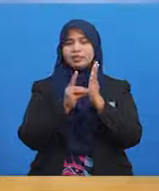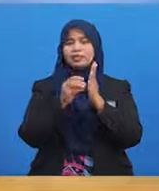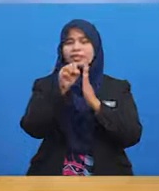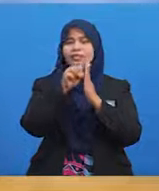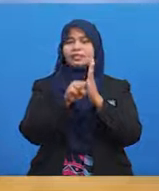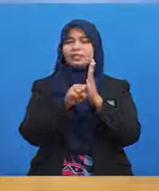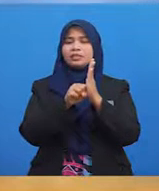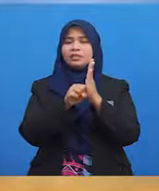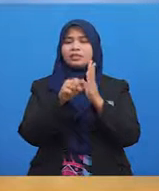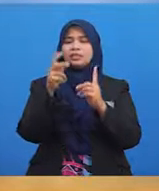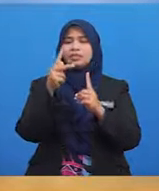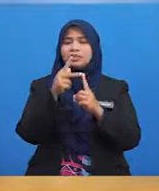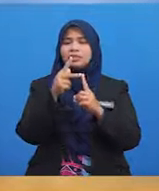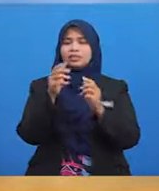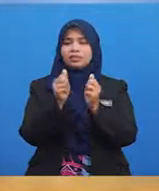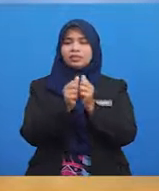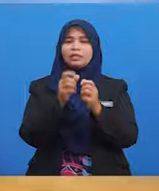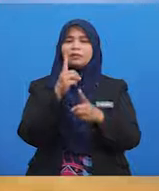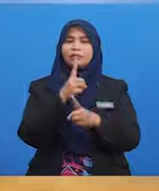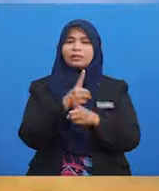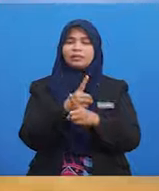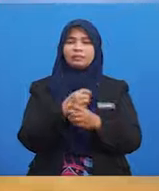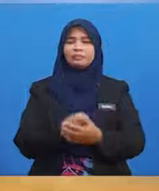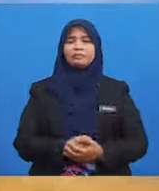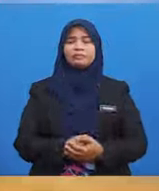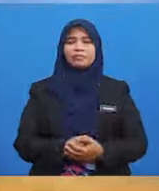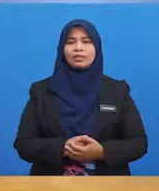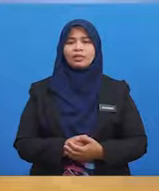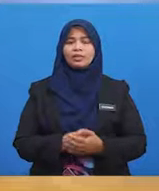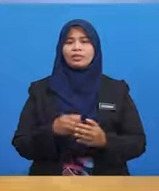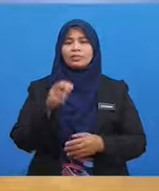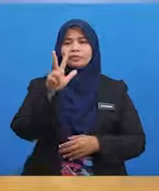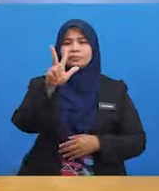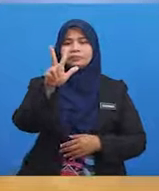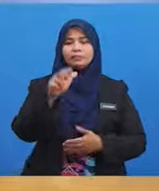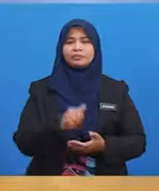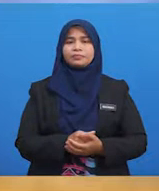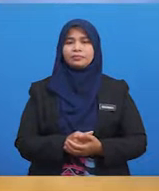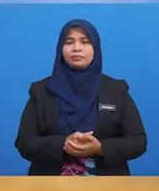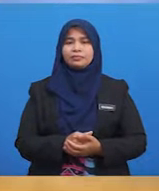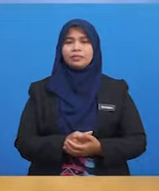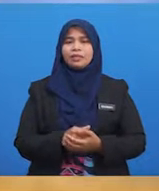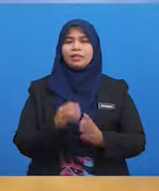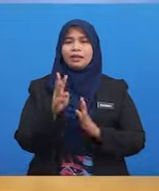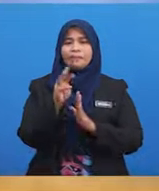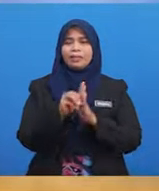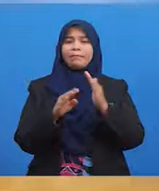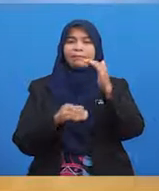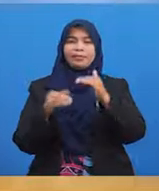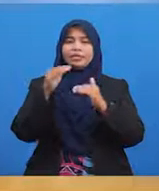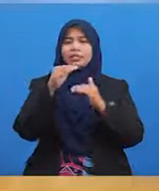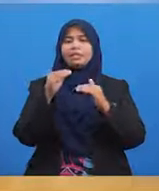se ke dengan betul. Ketiga, membina